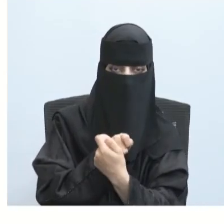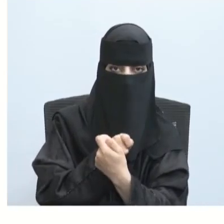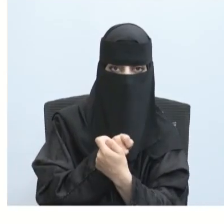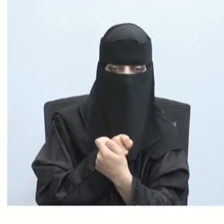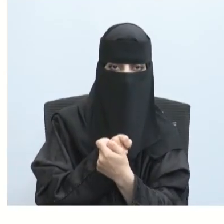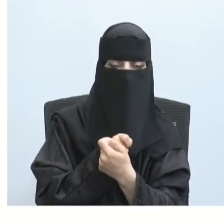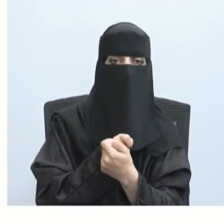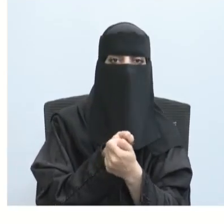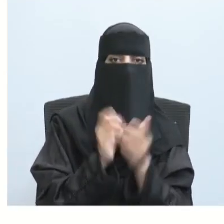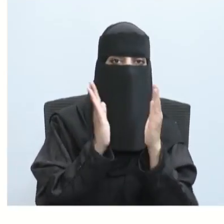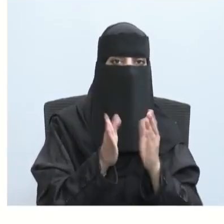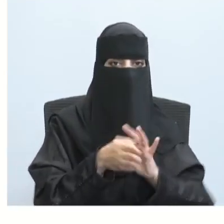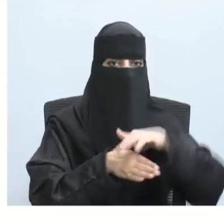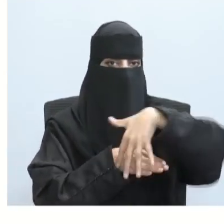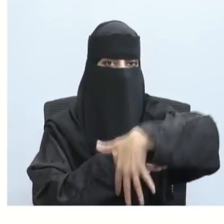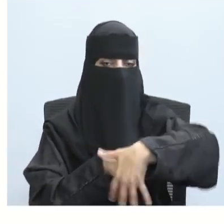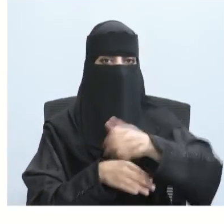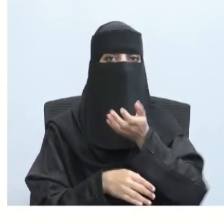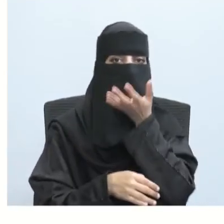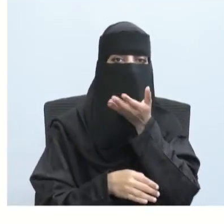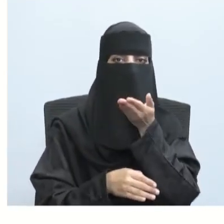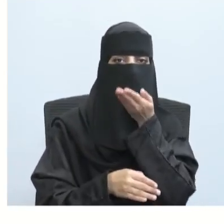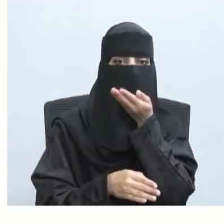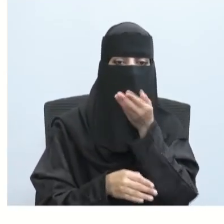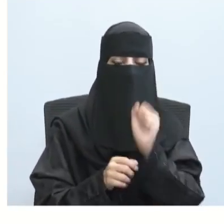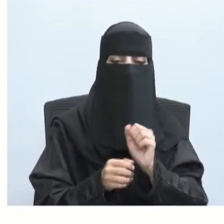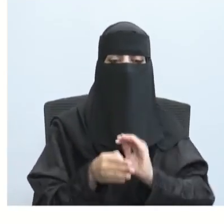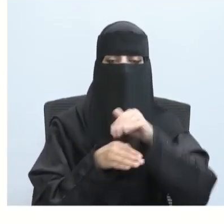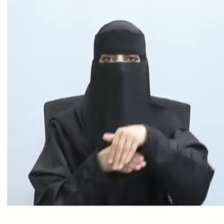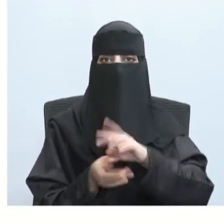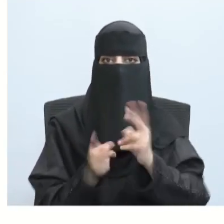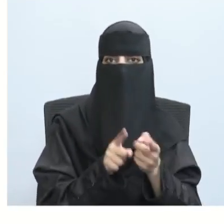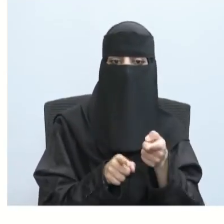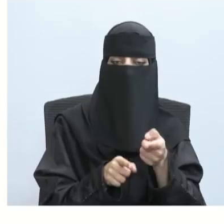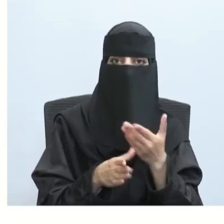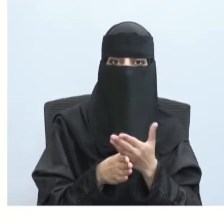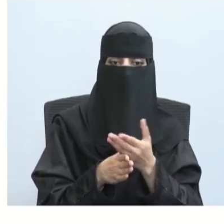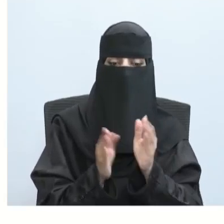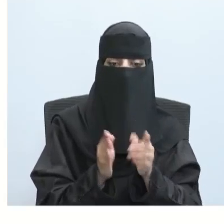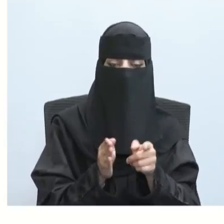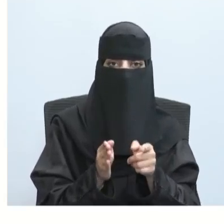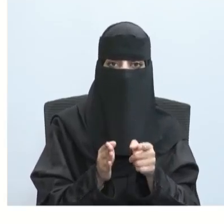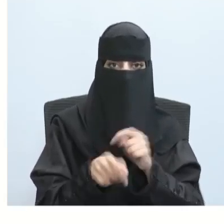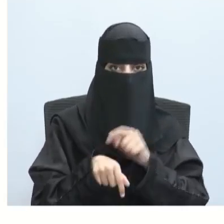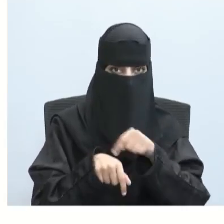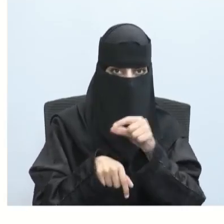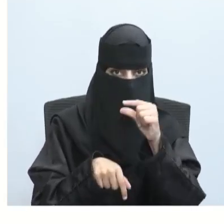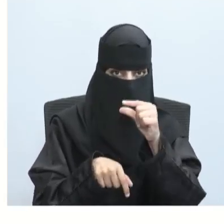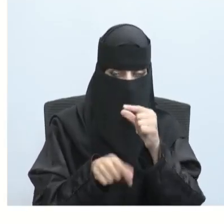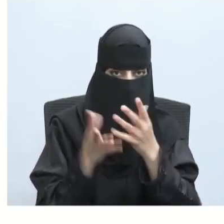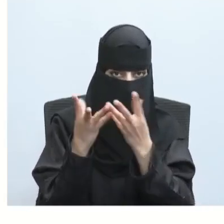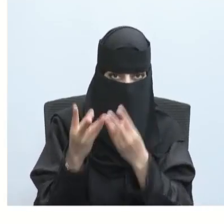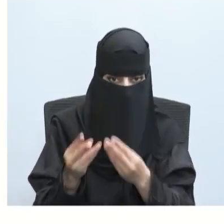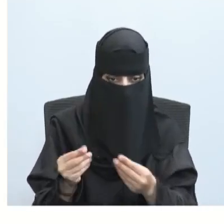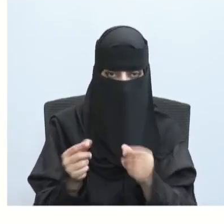ماء سائلا لاحظ يتحول الجليد الى ماء سائل لاحظ في الحاله الصلبه دقائق الجليد